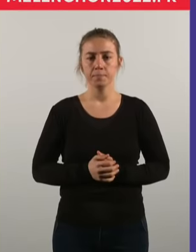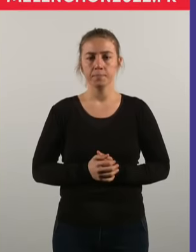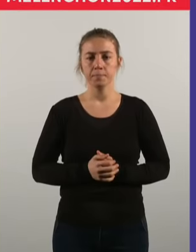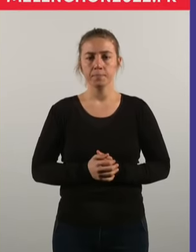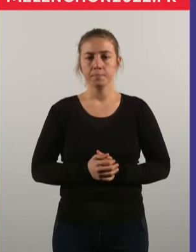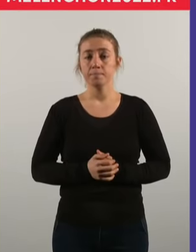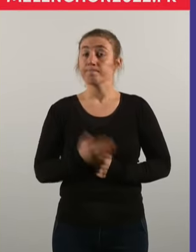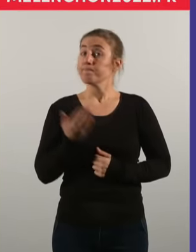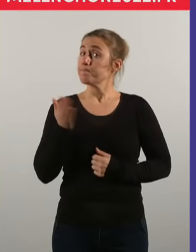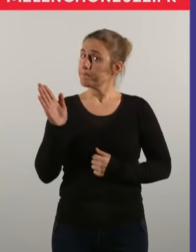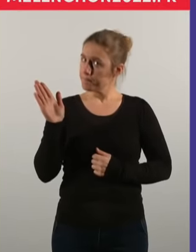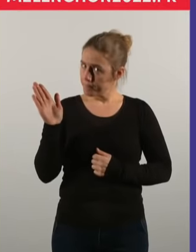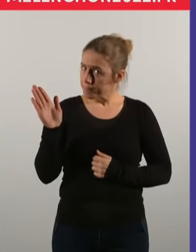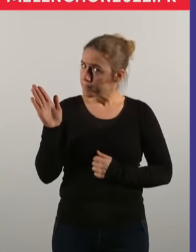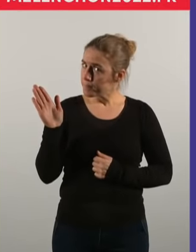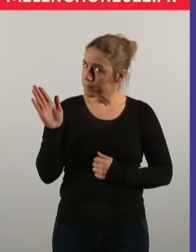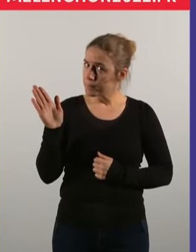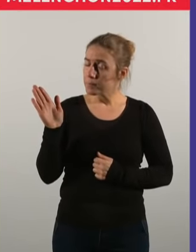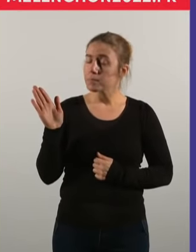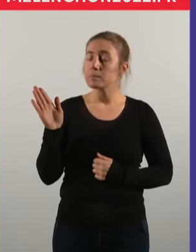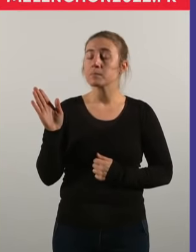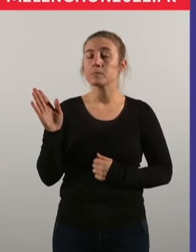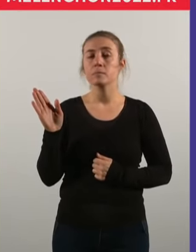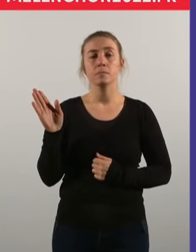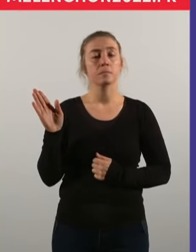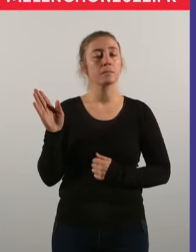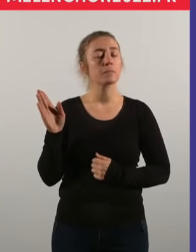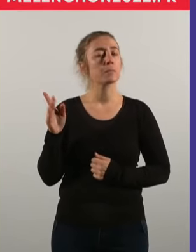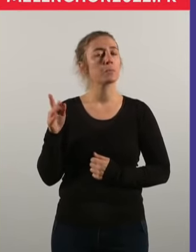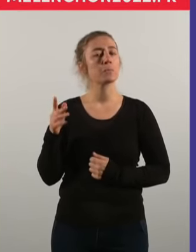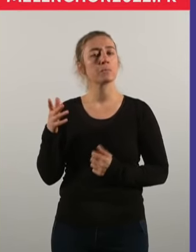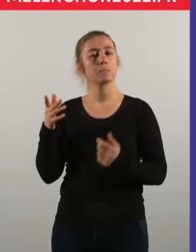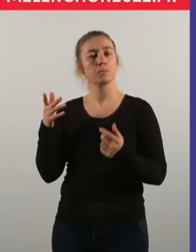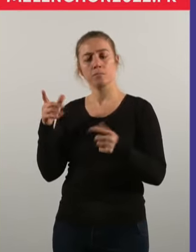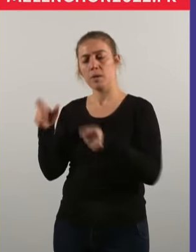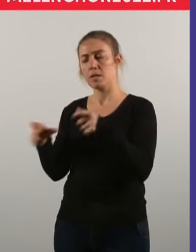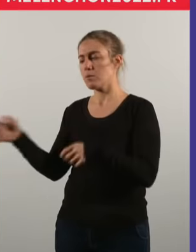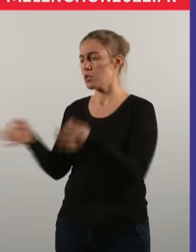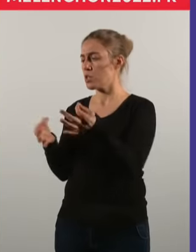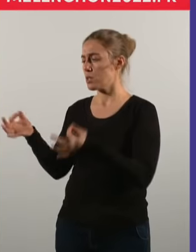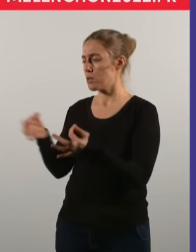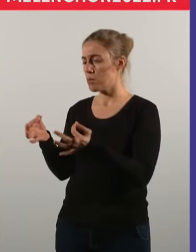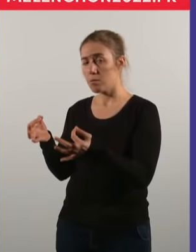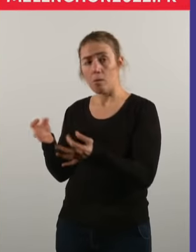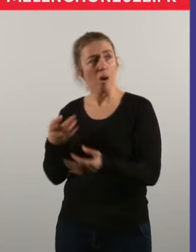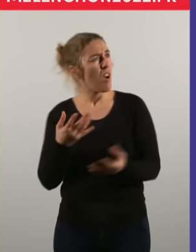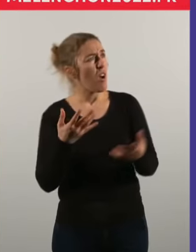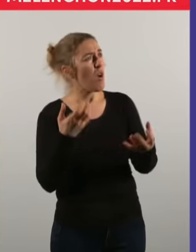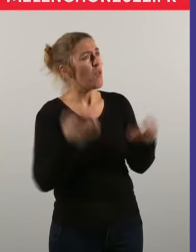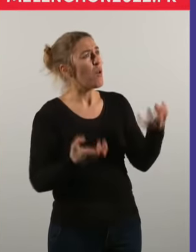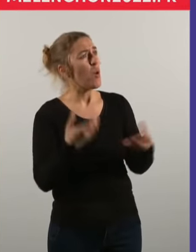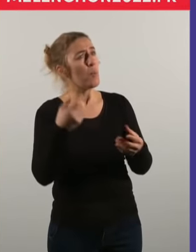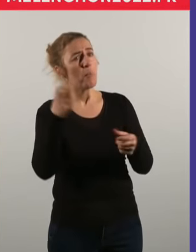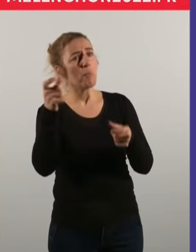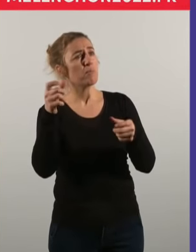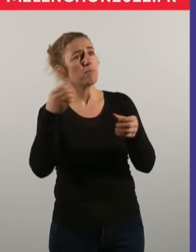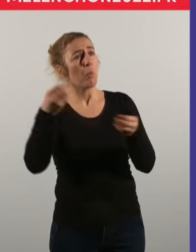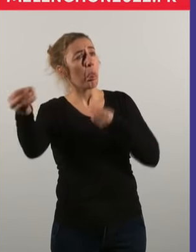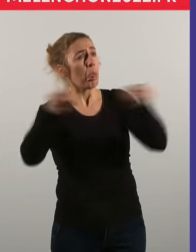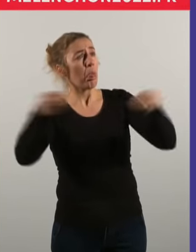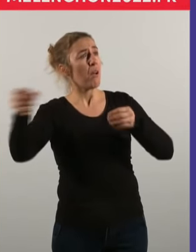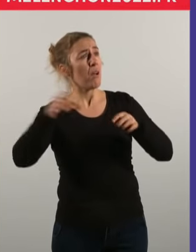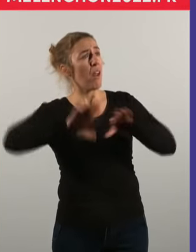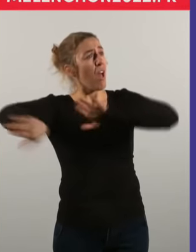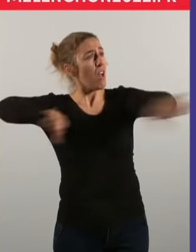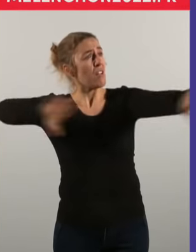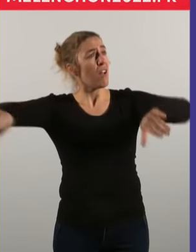Mais, comme j'entends ceux qui disent « Mais alors quoi, vous voulez voir personne ?» Enfin, écoutez, quand même, il y a